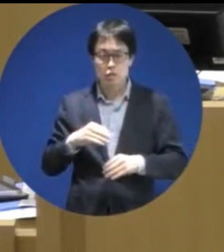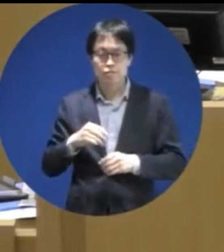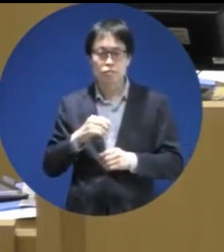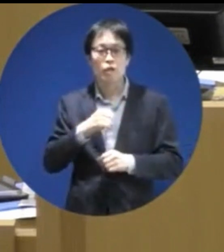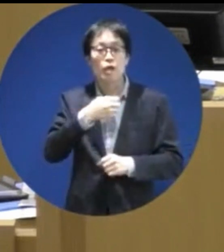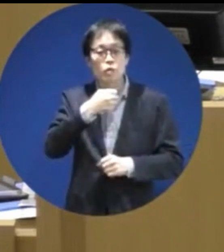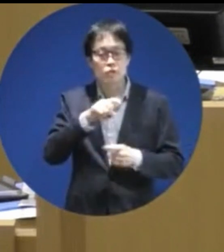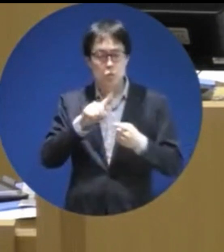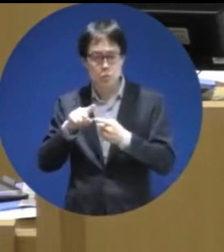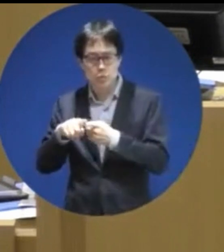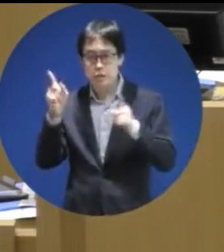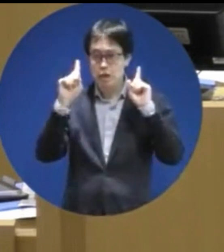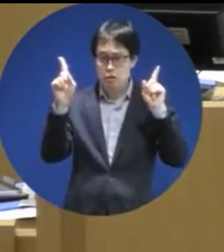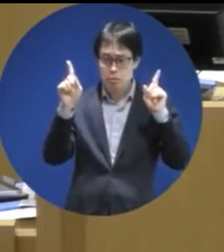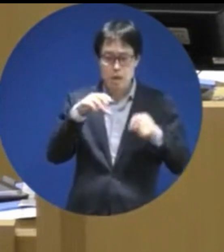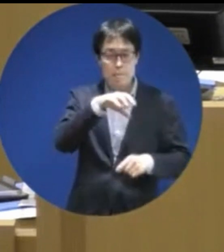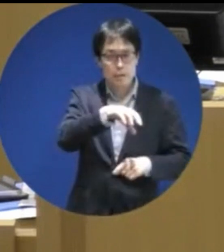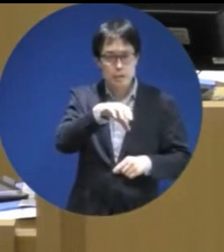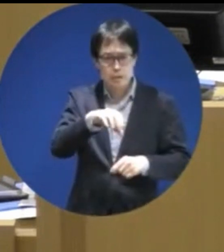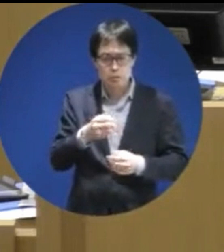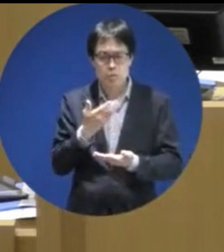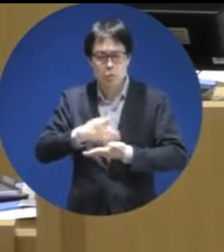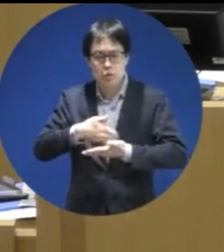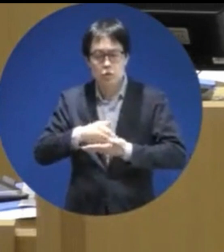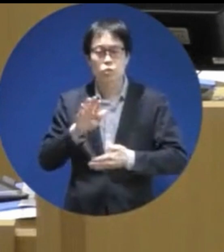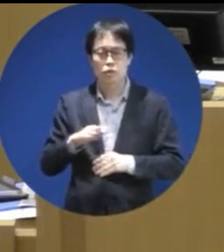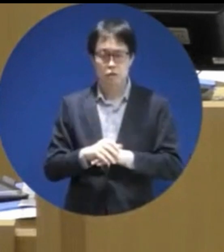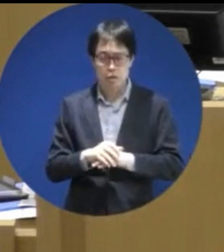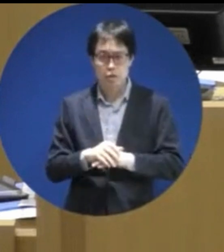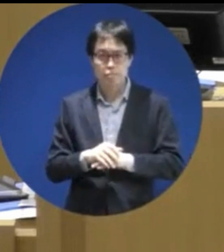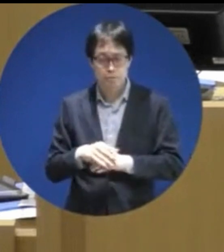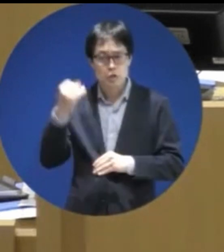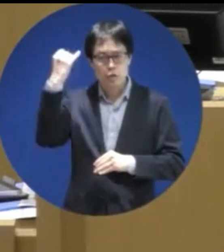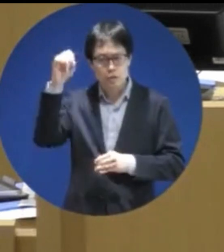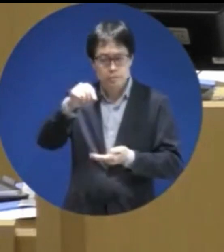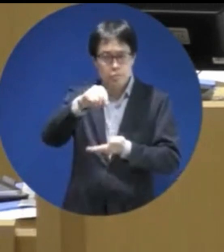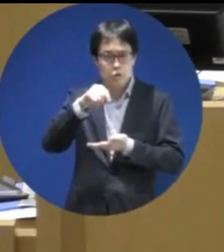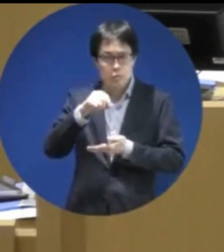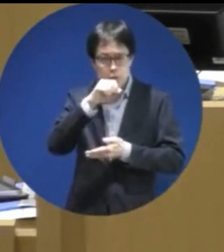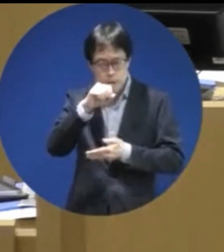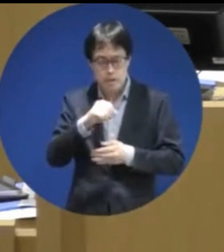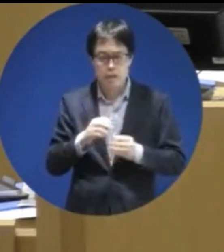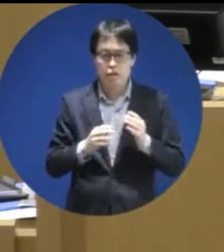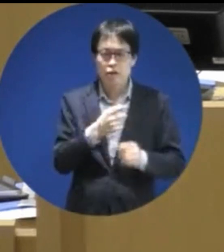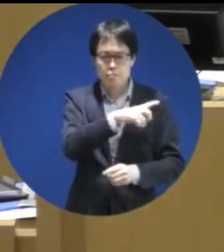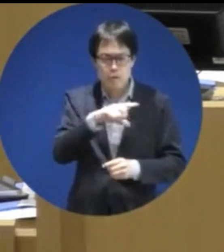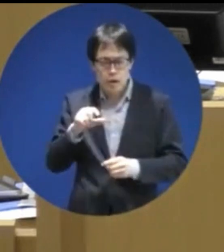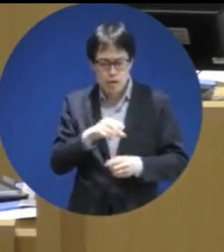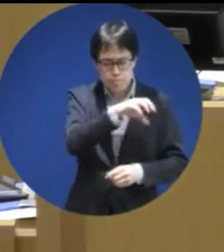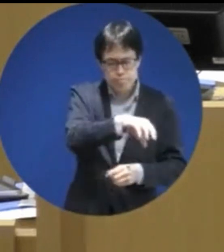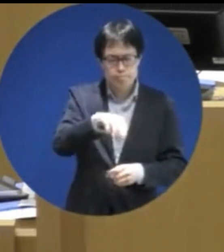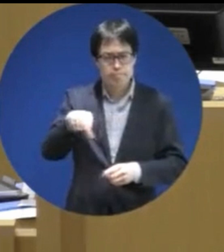応じた遊具、自然を生かした遊び場などを望む声があり、今後はこれらを生かし、遊び場、園路広場、植栽、農園などの